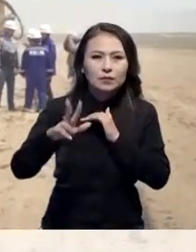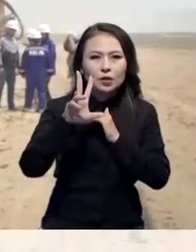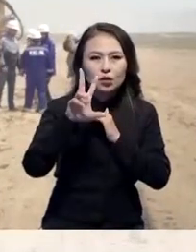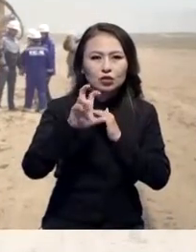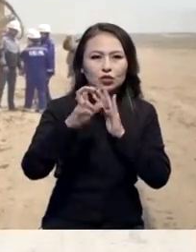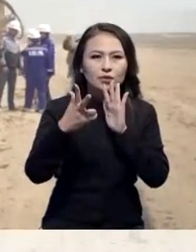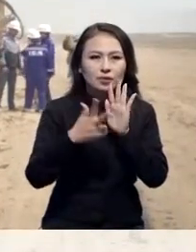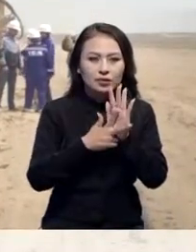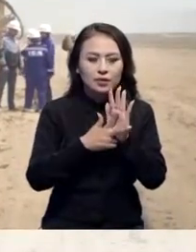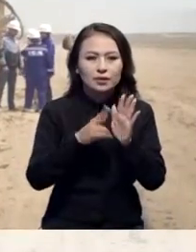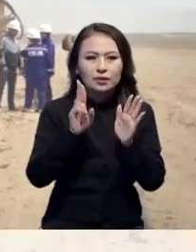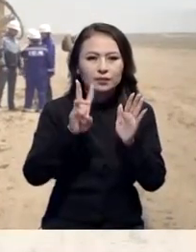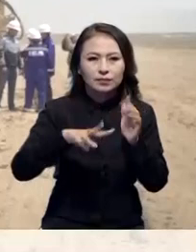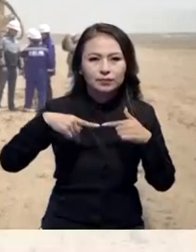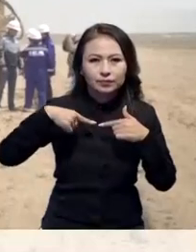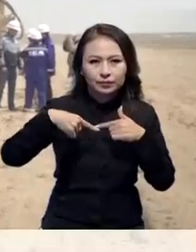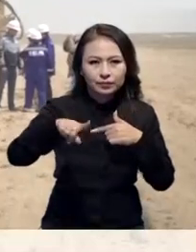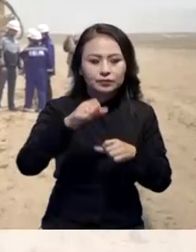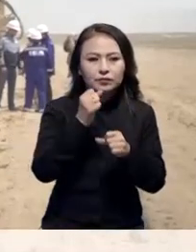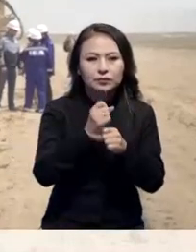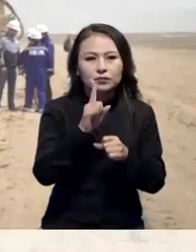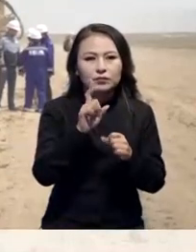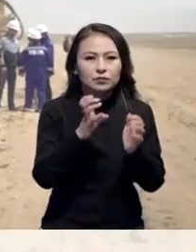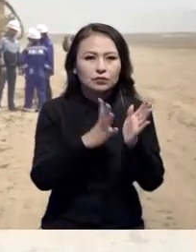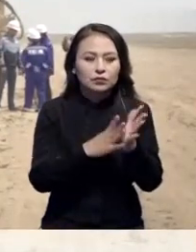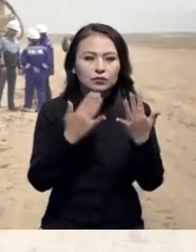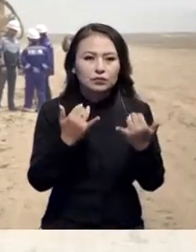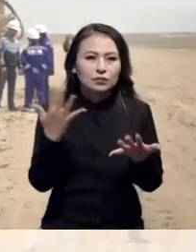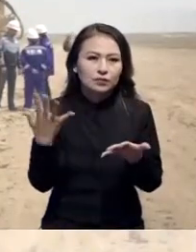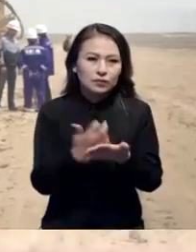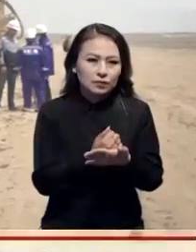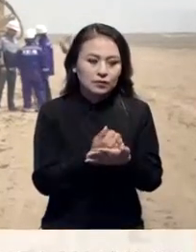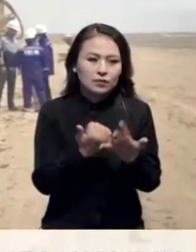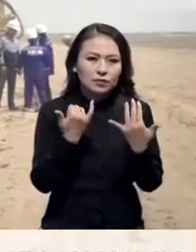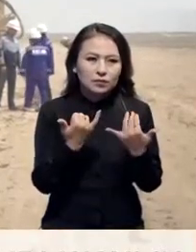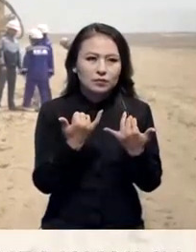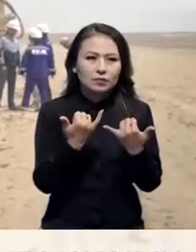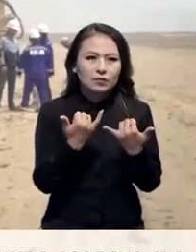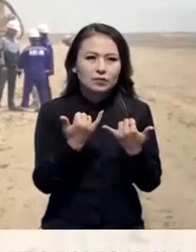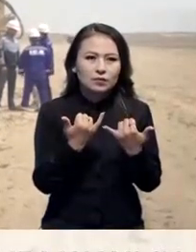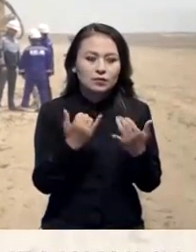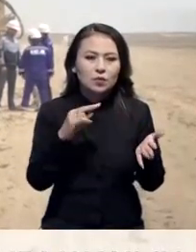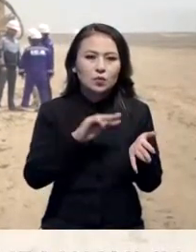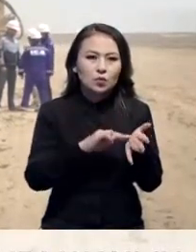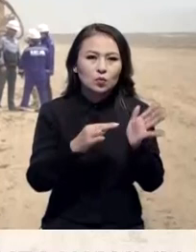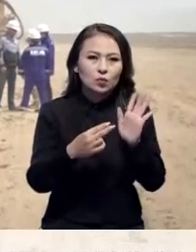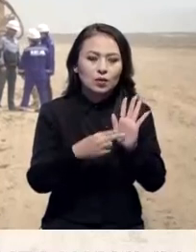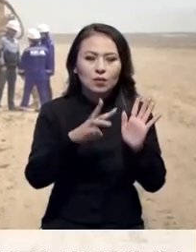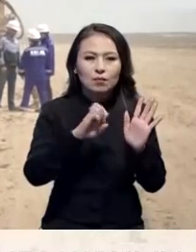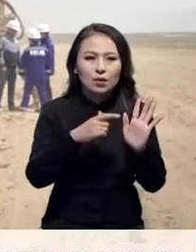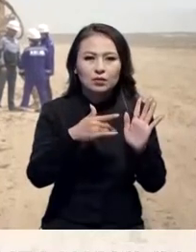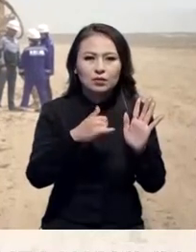308 километр, соның 109-ын қазір өтті. Енді бұл жоба негізі